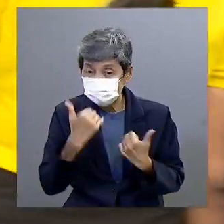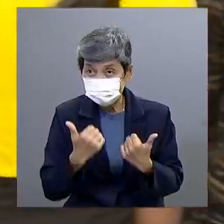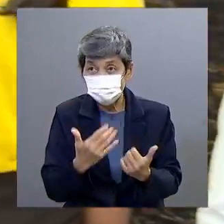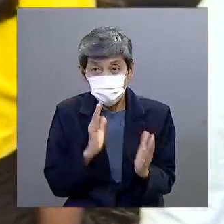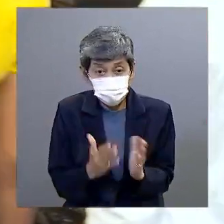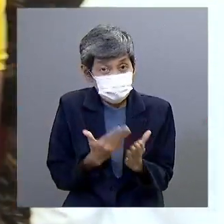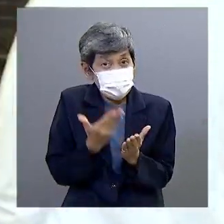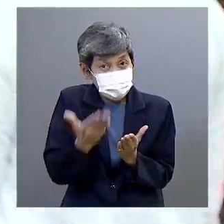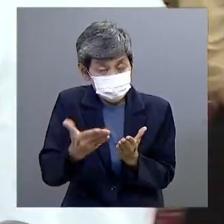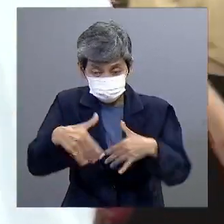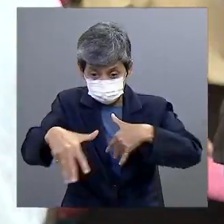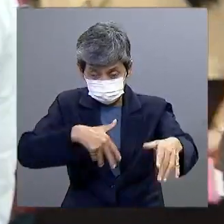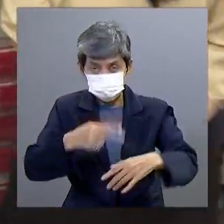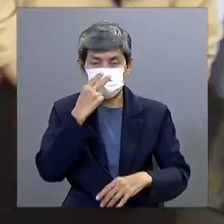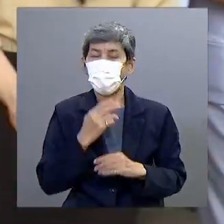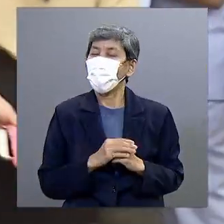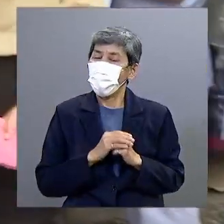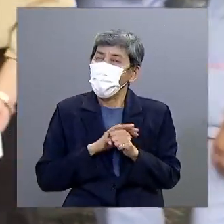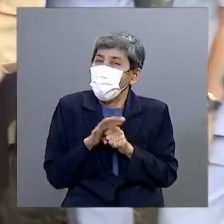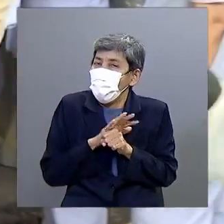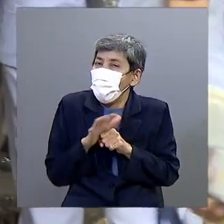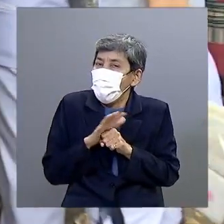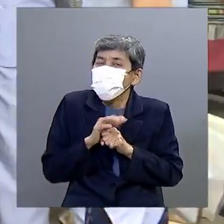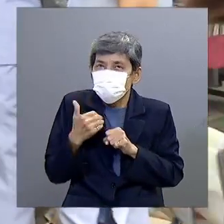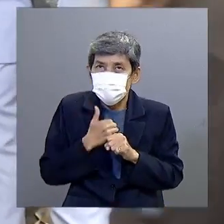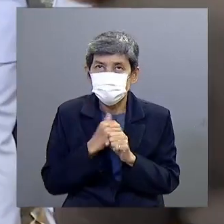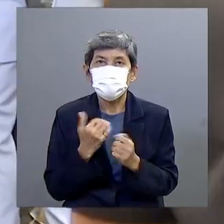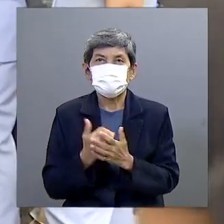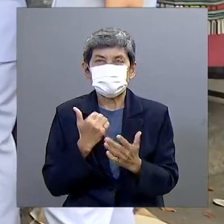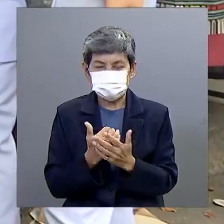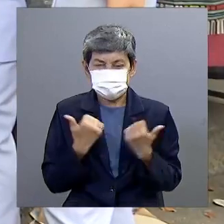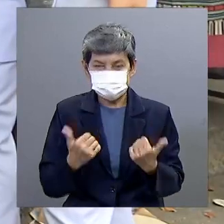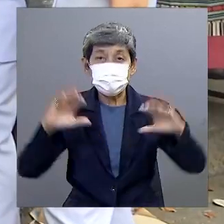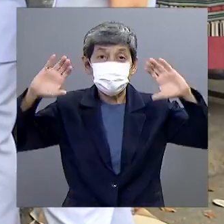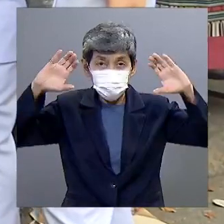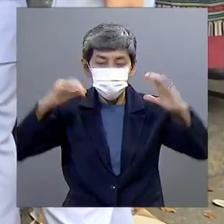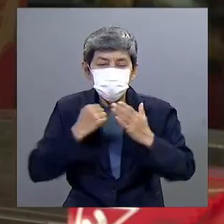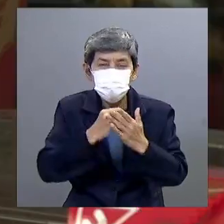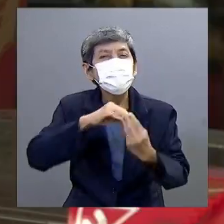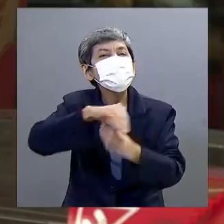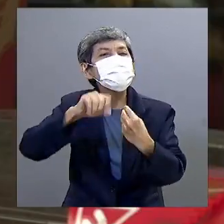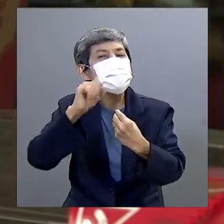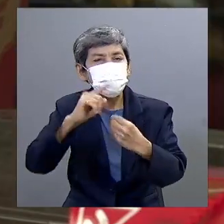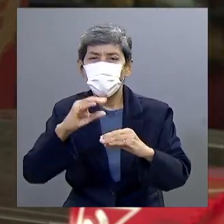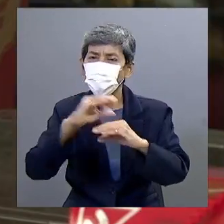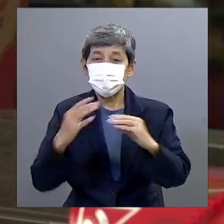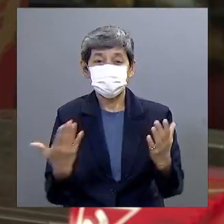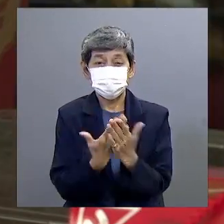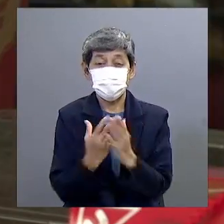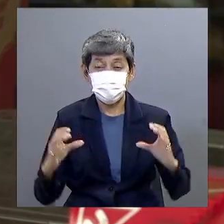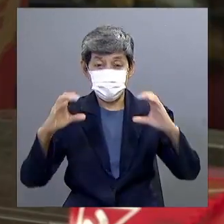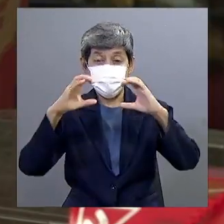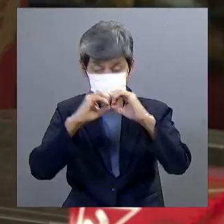คปีนี้ค่อนข้างจะแย่กว่าปีก่อนเนื่องจากว่ารัฐยุติมาตรการกระตุ้นเศรษฐกิจต่างๆนะคะส่วนโครงการคนละครึ่งเฟส5ที่จะใช้